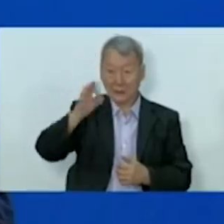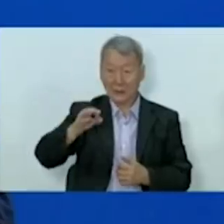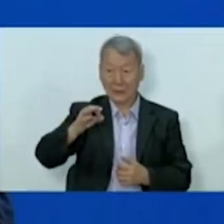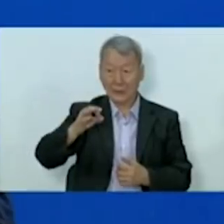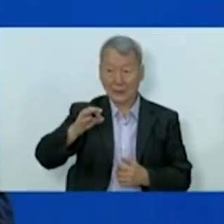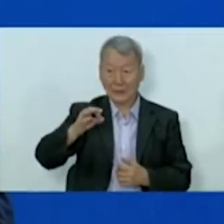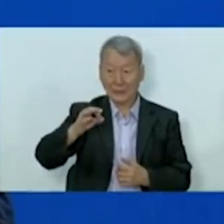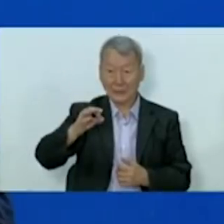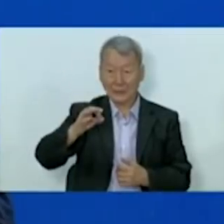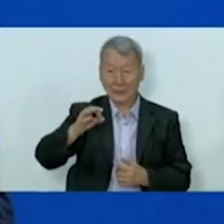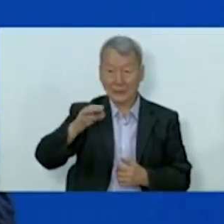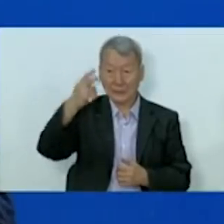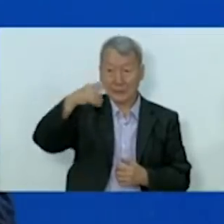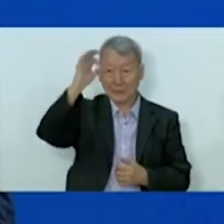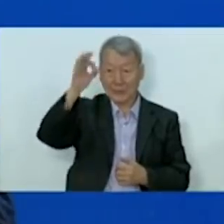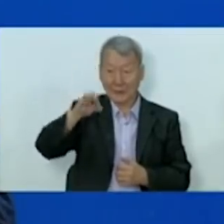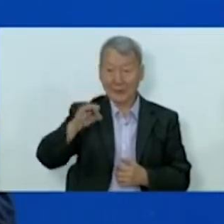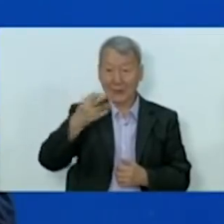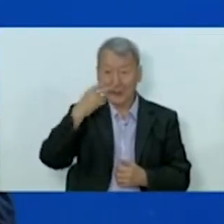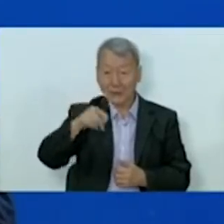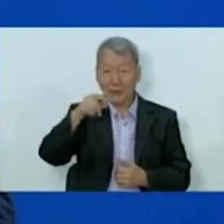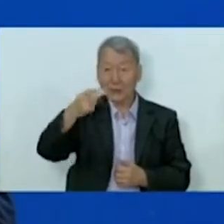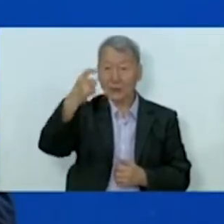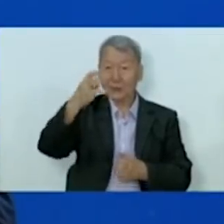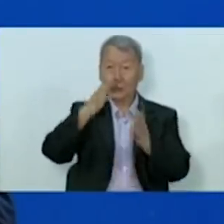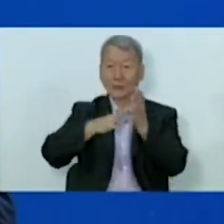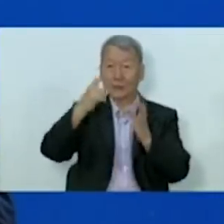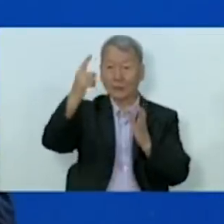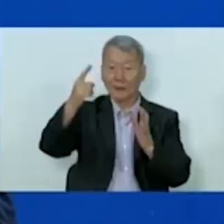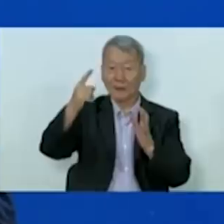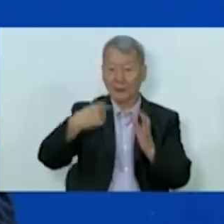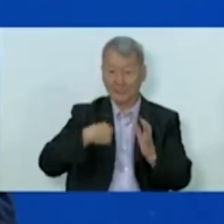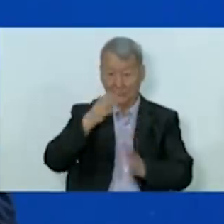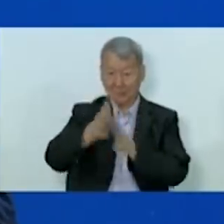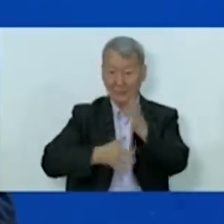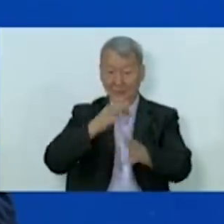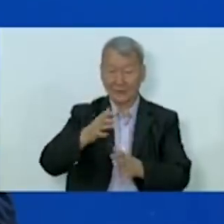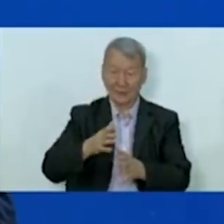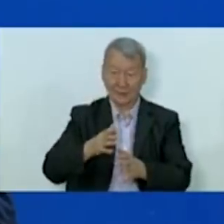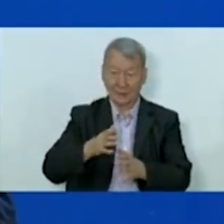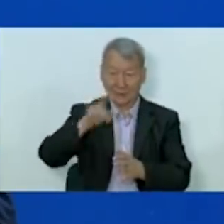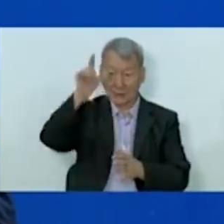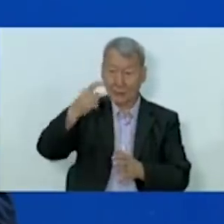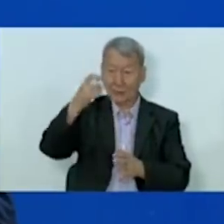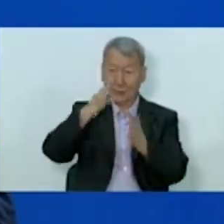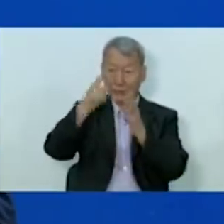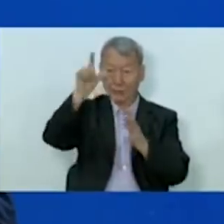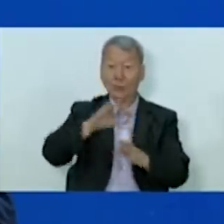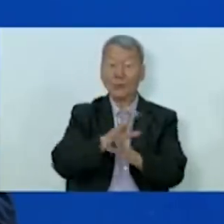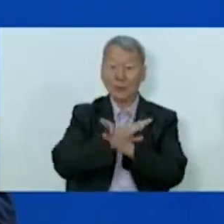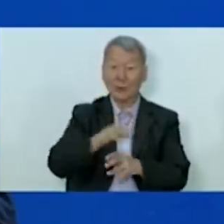ошол мына последний летальный исходтун ичинен 191 мына биз айтып атабыз адам каза болду